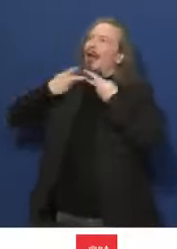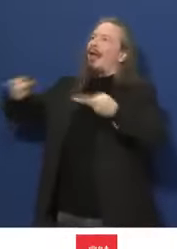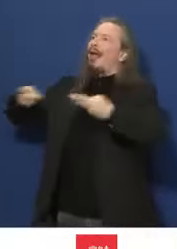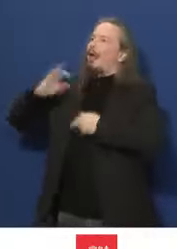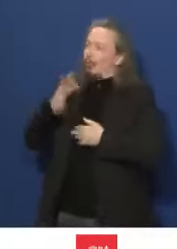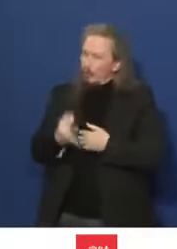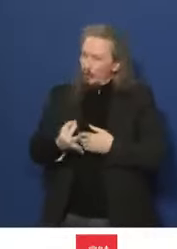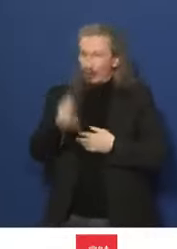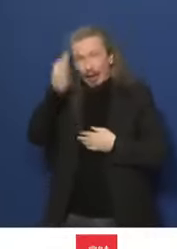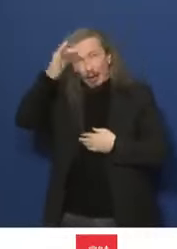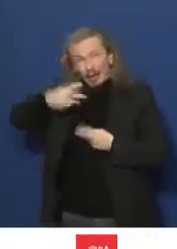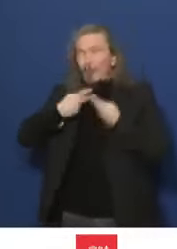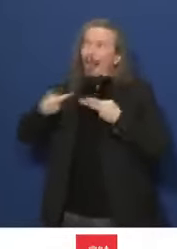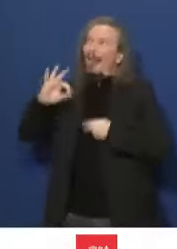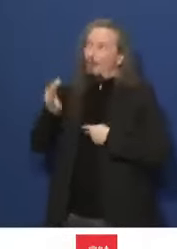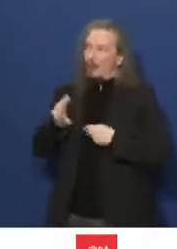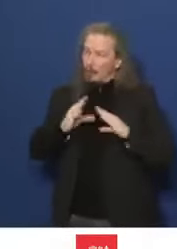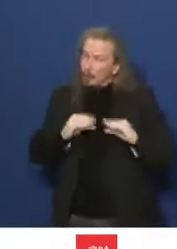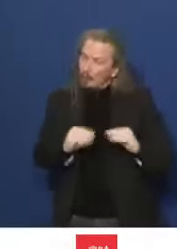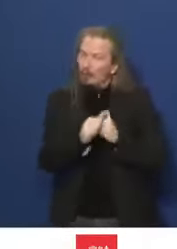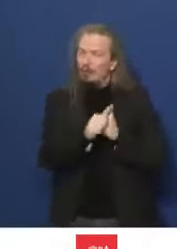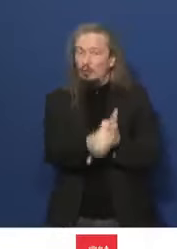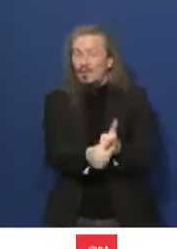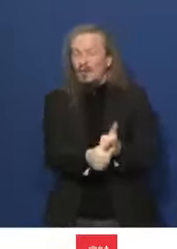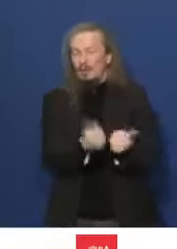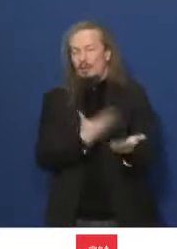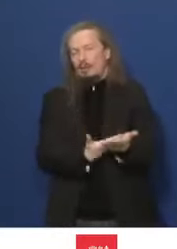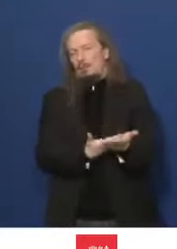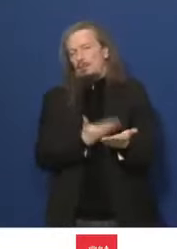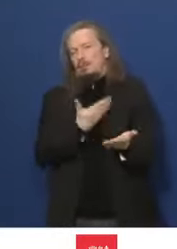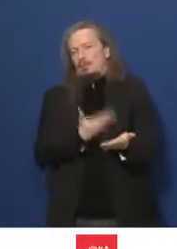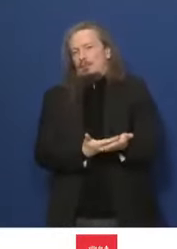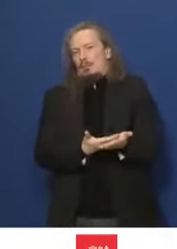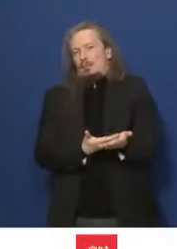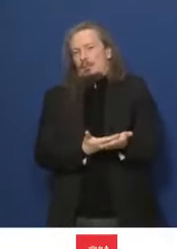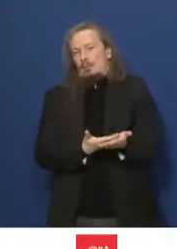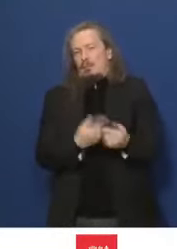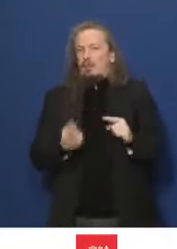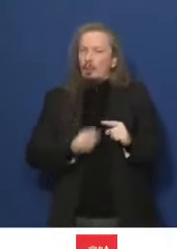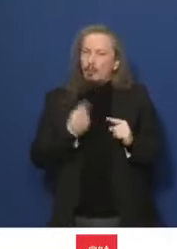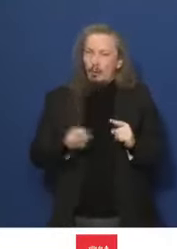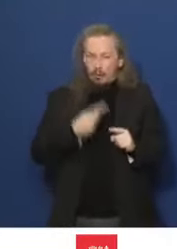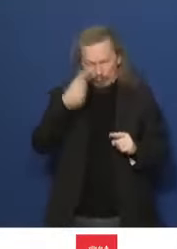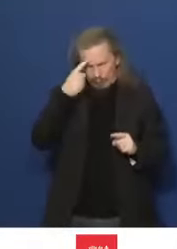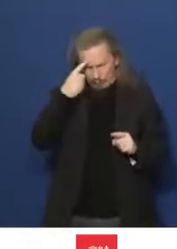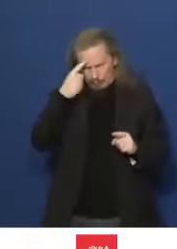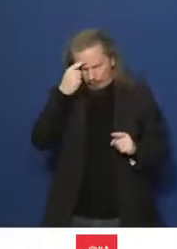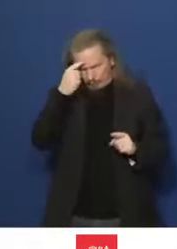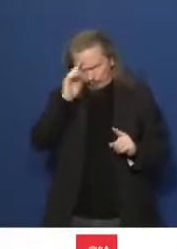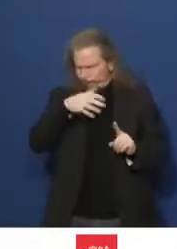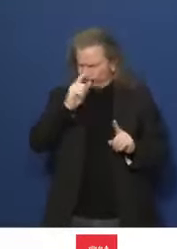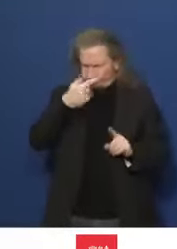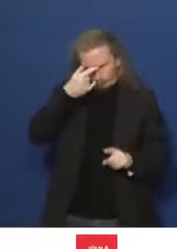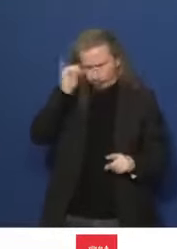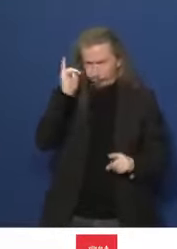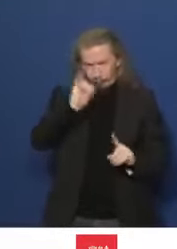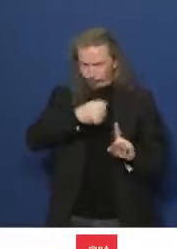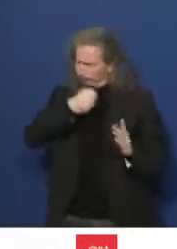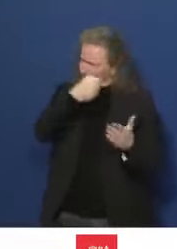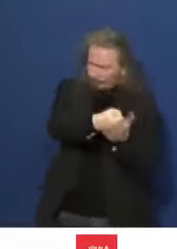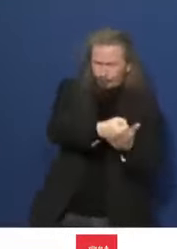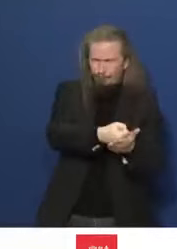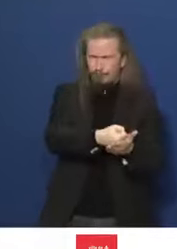mais je pense que ces questions-là aussi de suivre, d'être déterminé, de travailler. Combien de fois